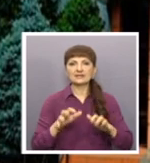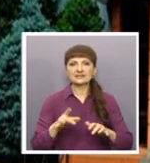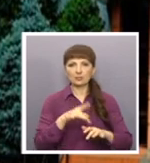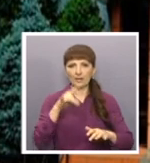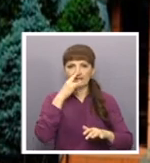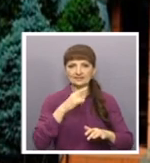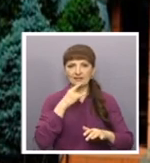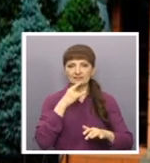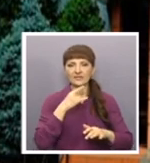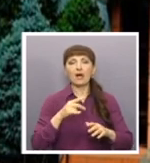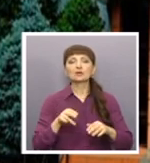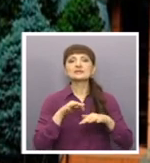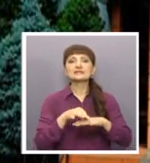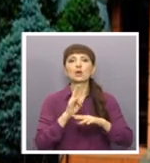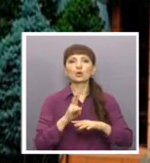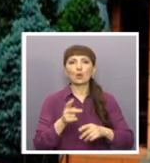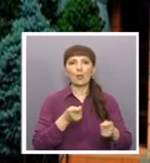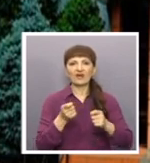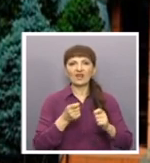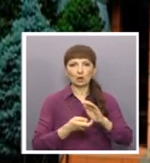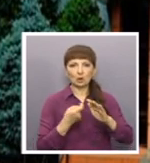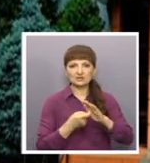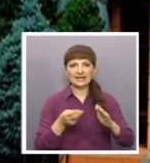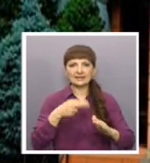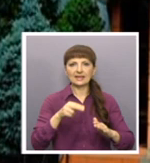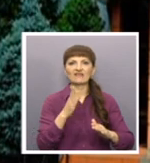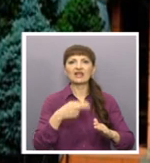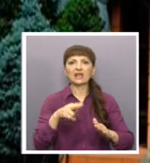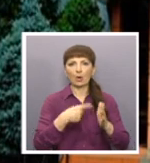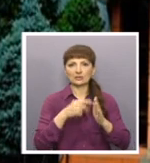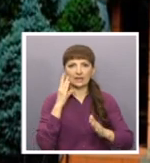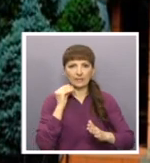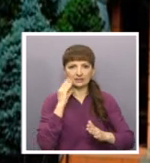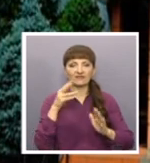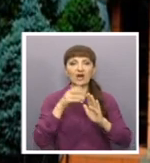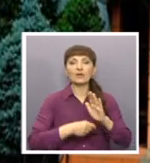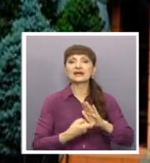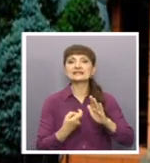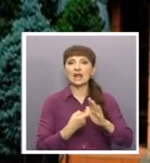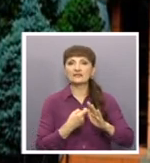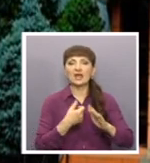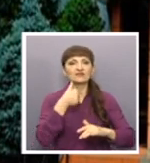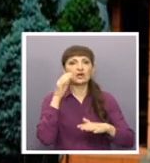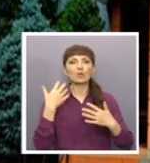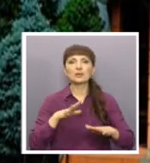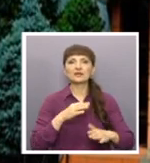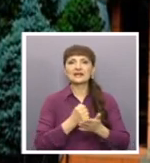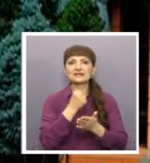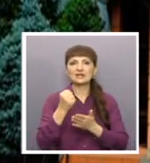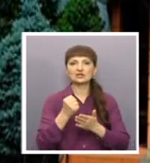Казахстан. Производство по нему будет осуществлять управление дознания ДВД города Алматы. В рамках расследования буквально вчера была